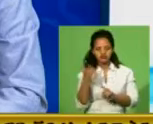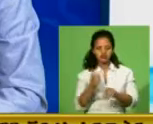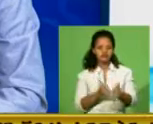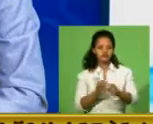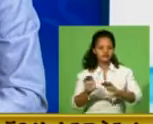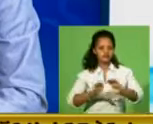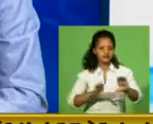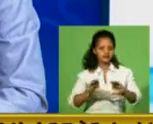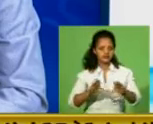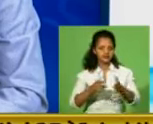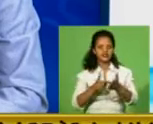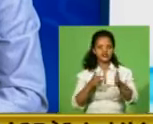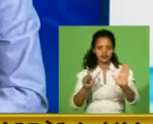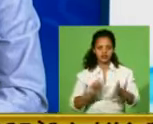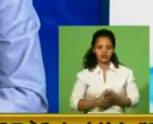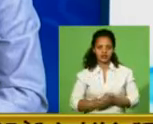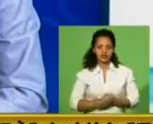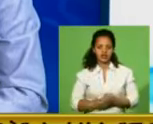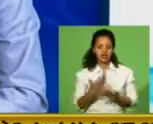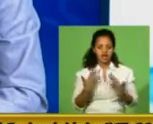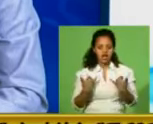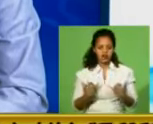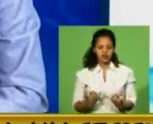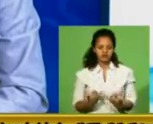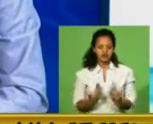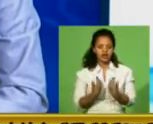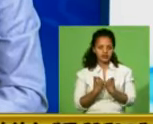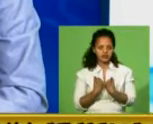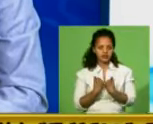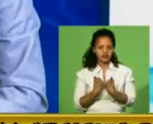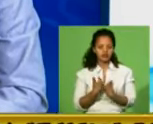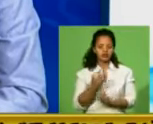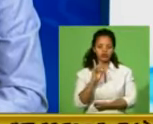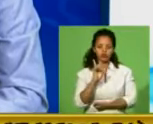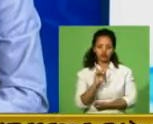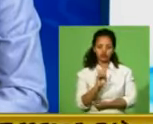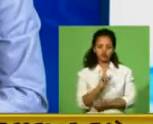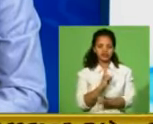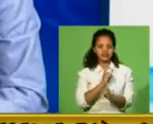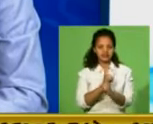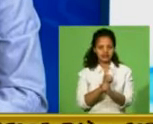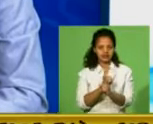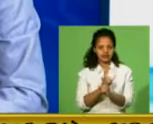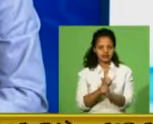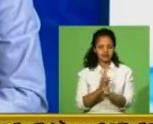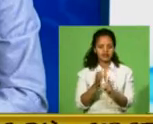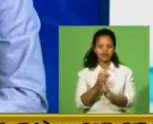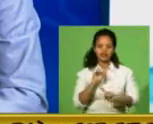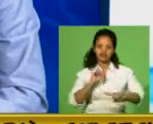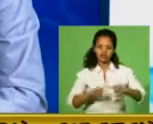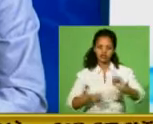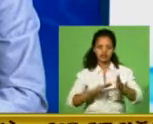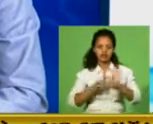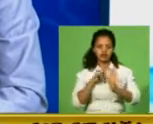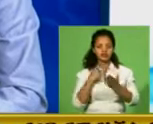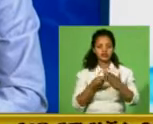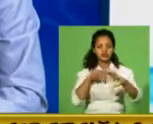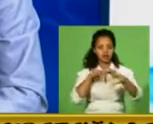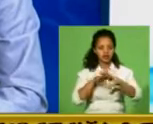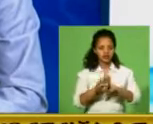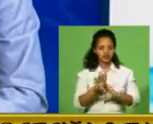እንደምናደርግ ተገልጿል። አሁንም ባለበት ሁለቶቹ በትክክል ያው መያዝ አልተቻለም ማለት ነው። እዚህ